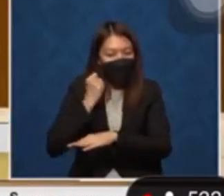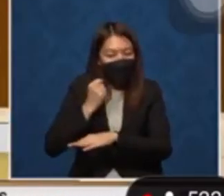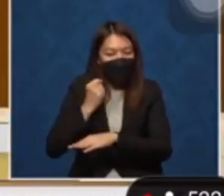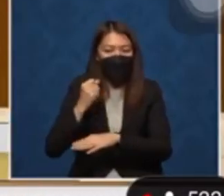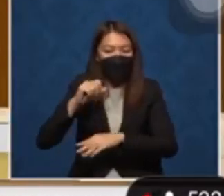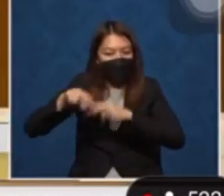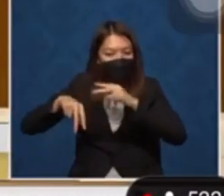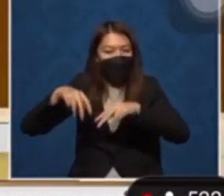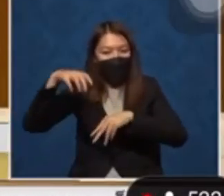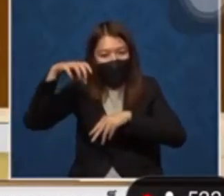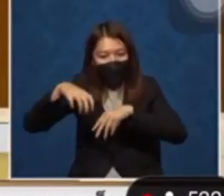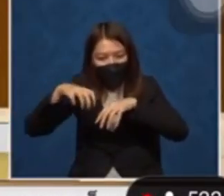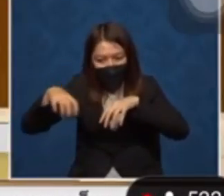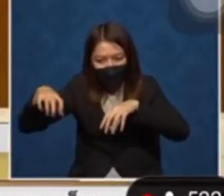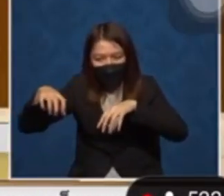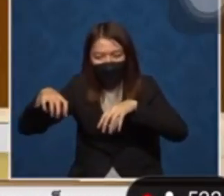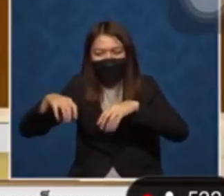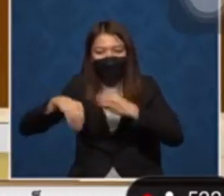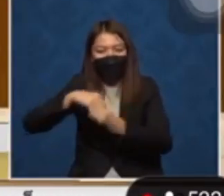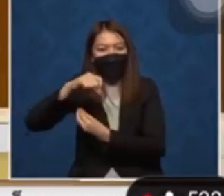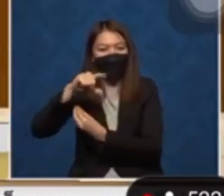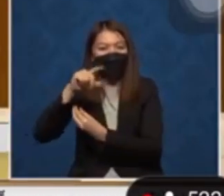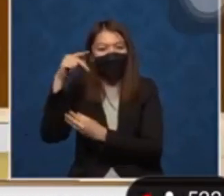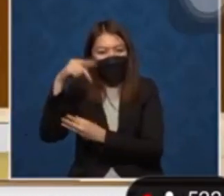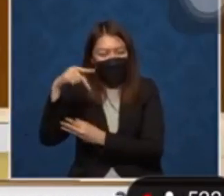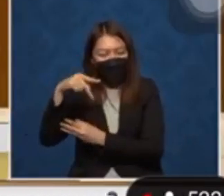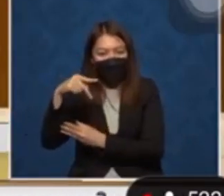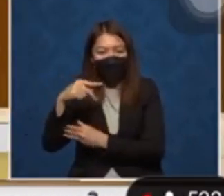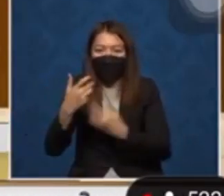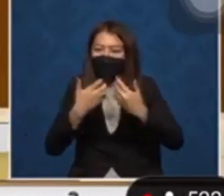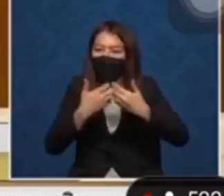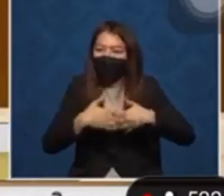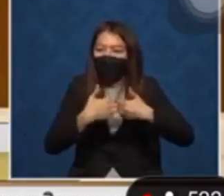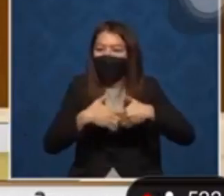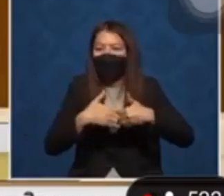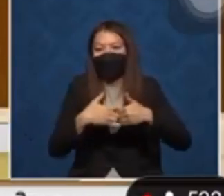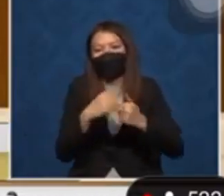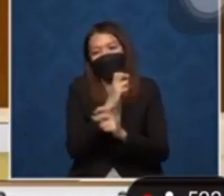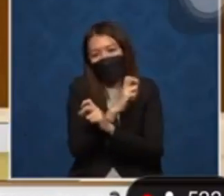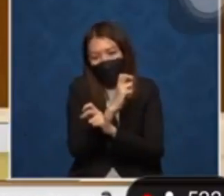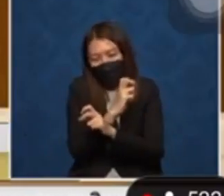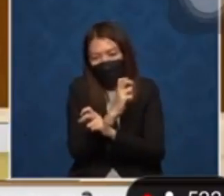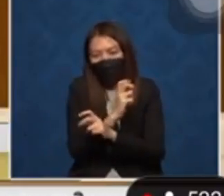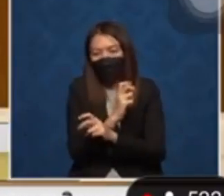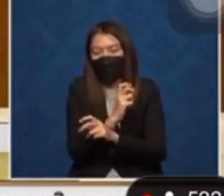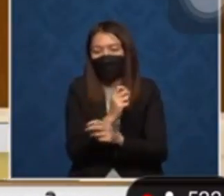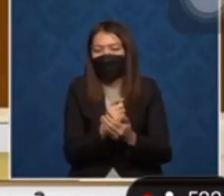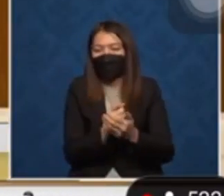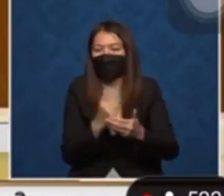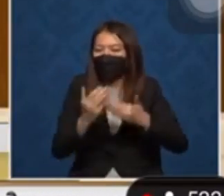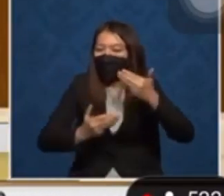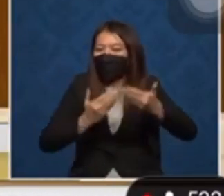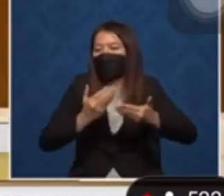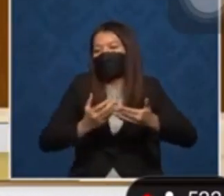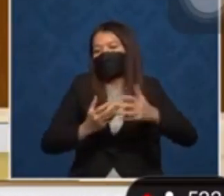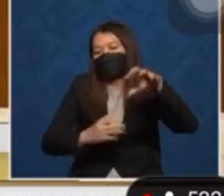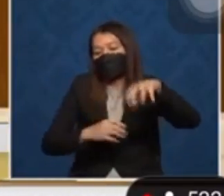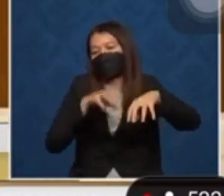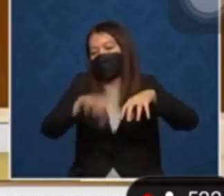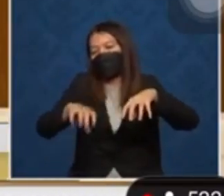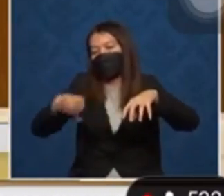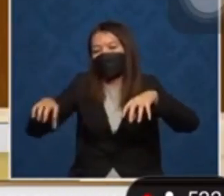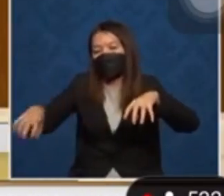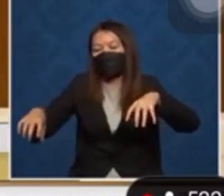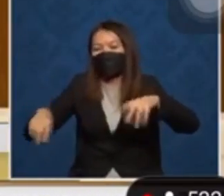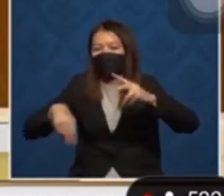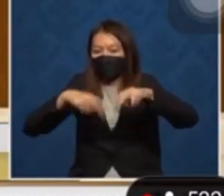ารในพื้นที่เขตเศรษฐกิจพิเศษเพื่อเปิดทางให้โรงงานอุตสาหกรรมได้เข้าไปทำกิจกรรมได้โดยไม่ต้องดูเรื่อง